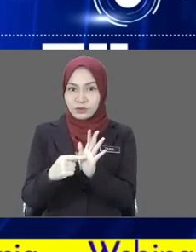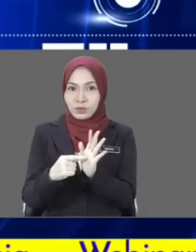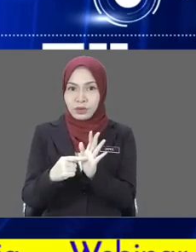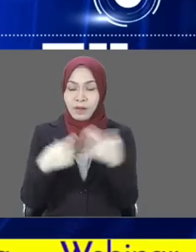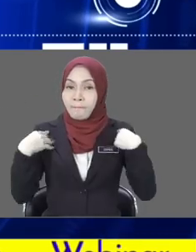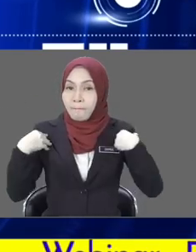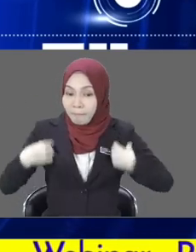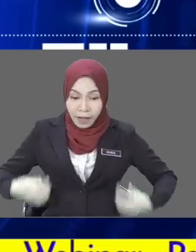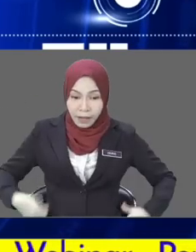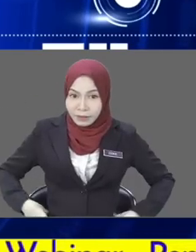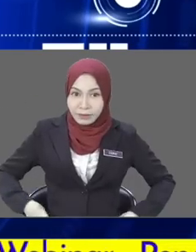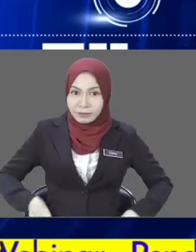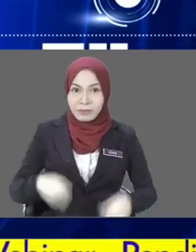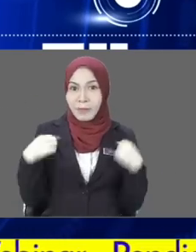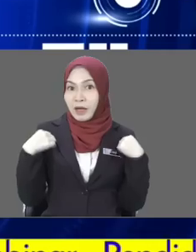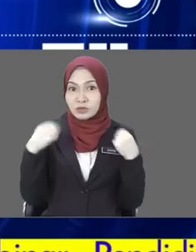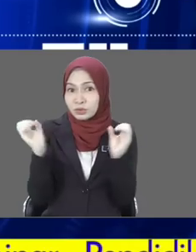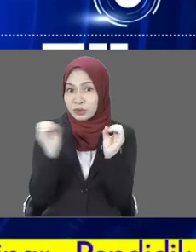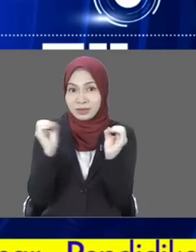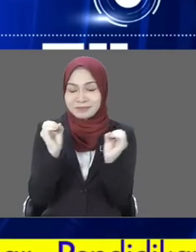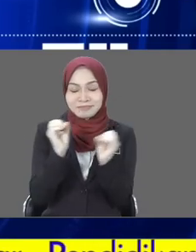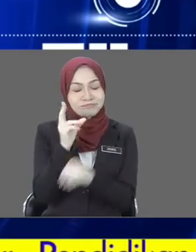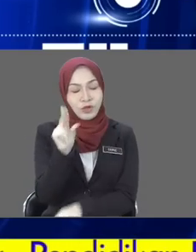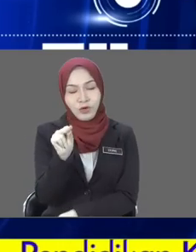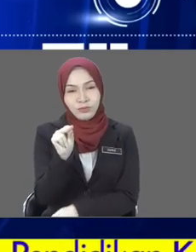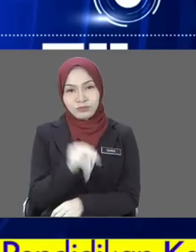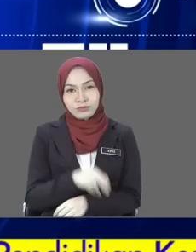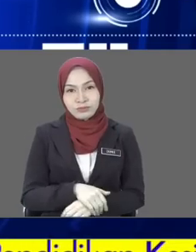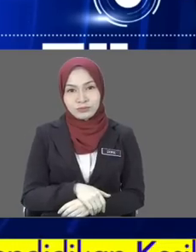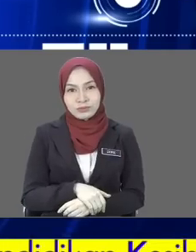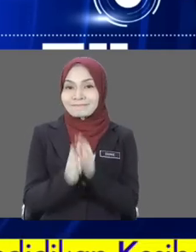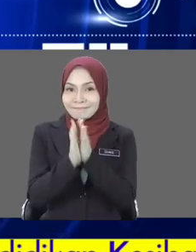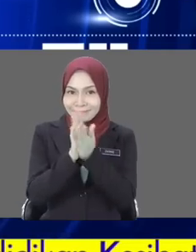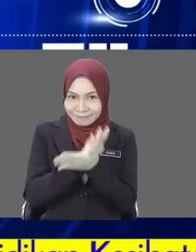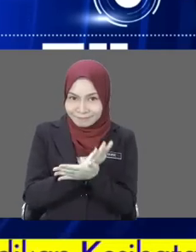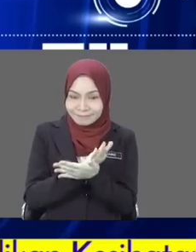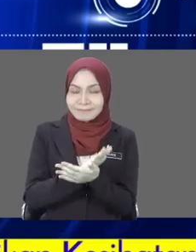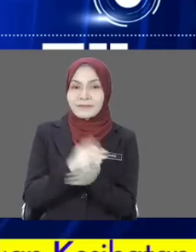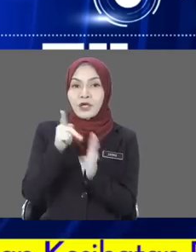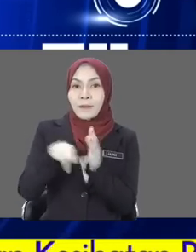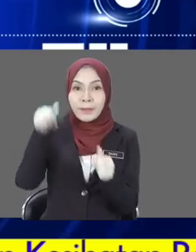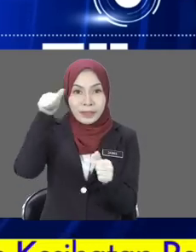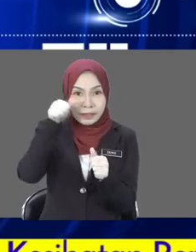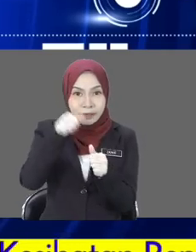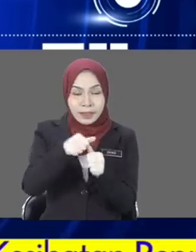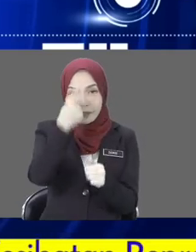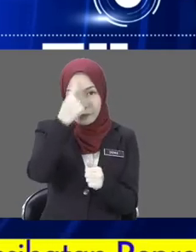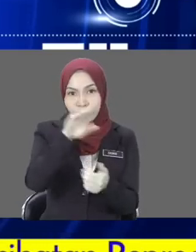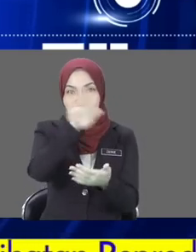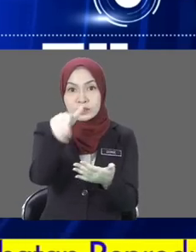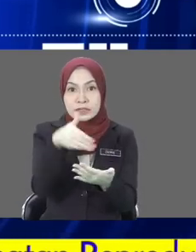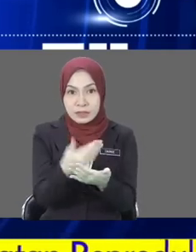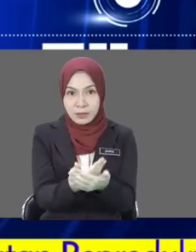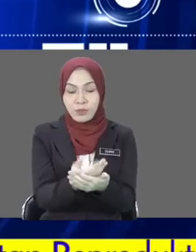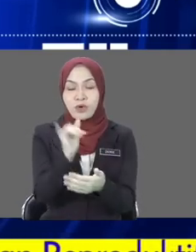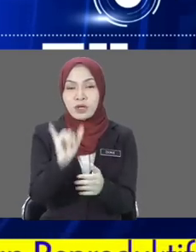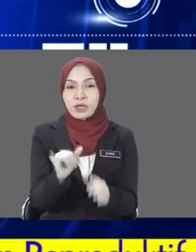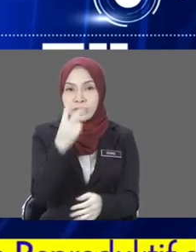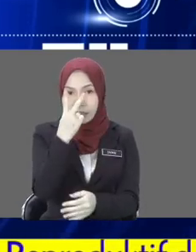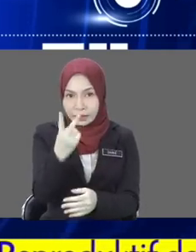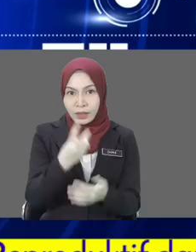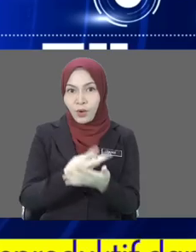tanpa pakaian oleh Itu peringatan kepada semua penonton webinar sekiranya